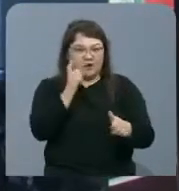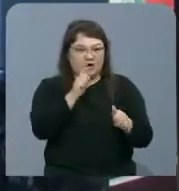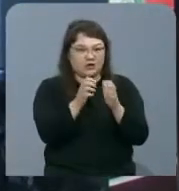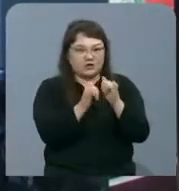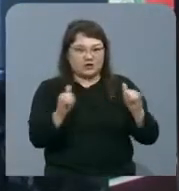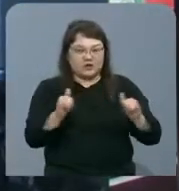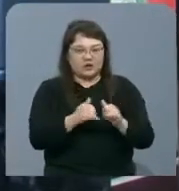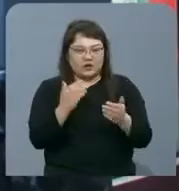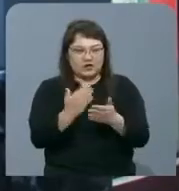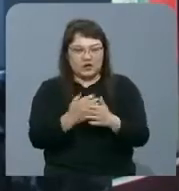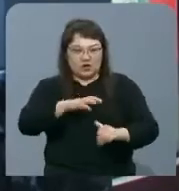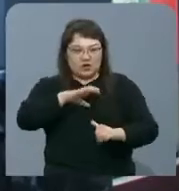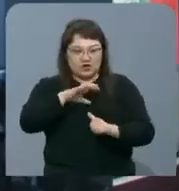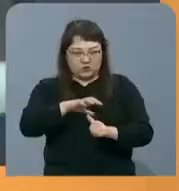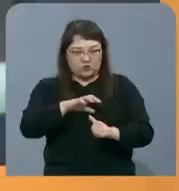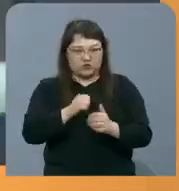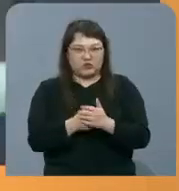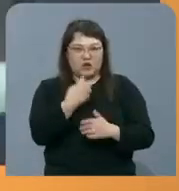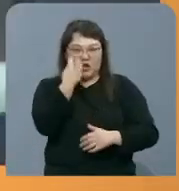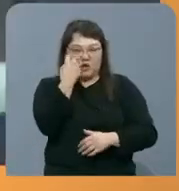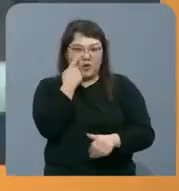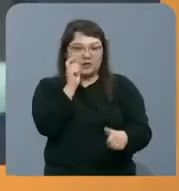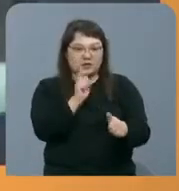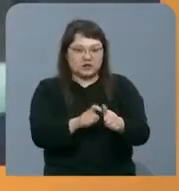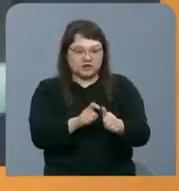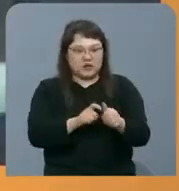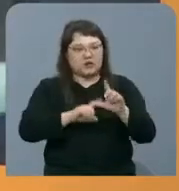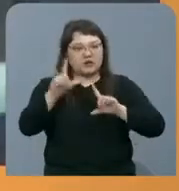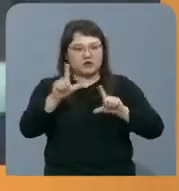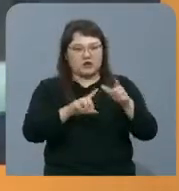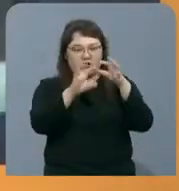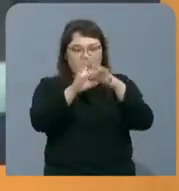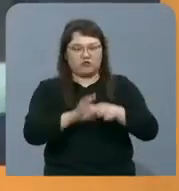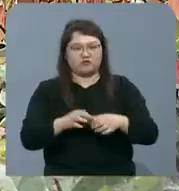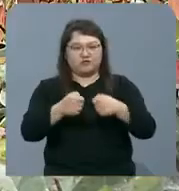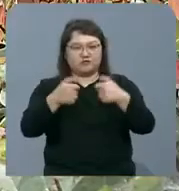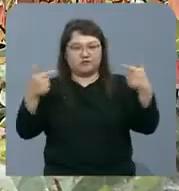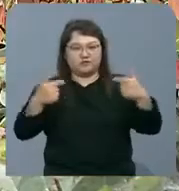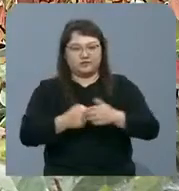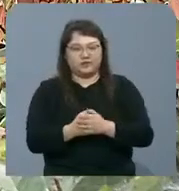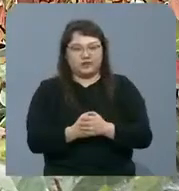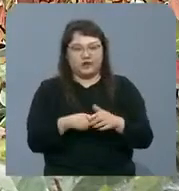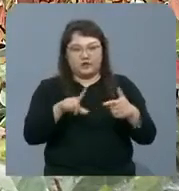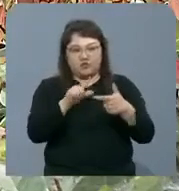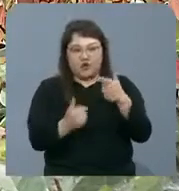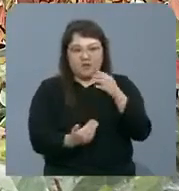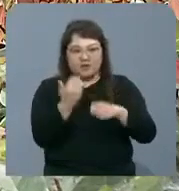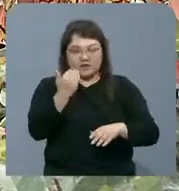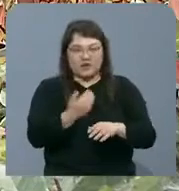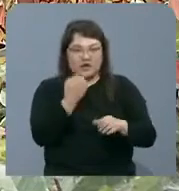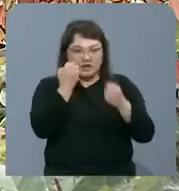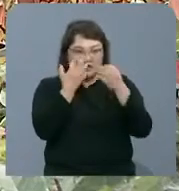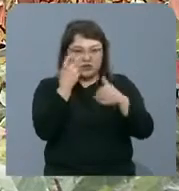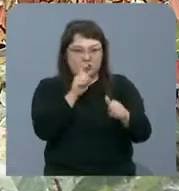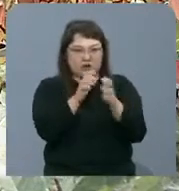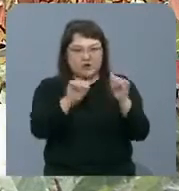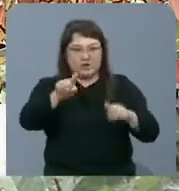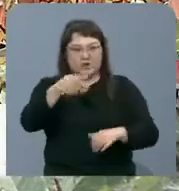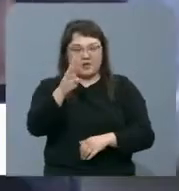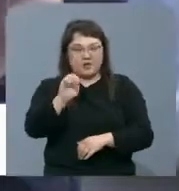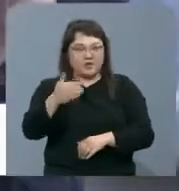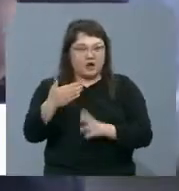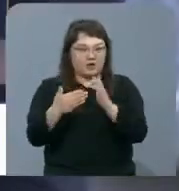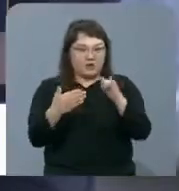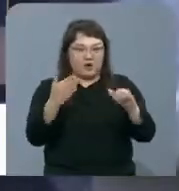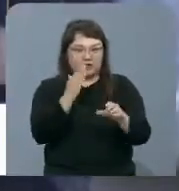확진자는 격리 도중 확진됐는데 최근 이러한 사례가 늘고 있습니다. 이달 발생한 신규 확진자 149명